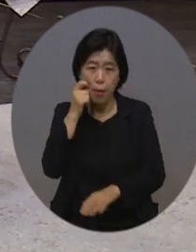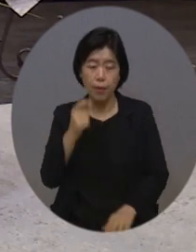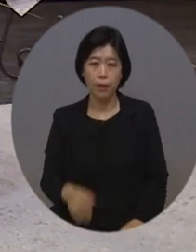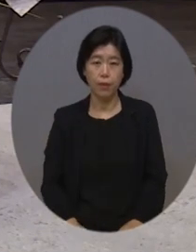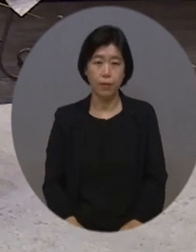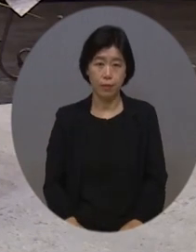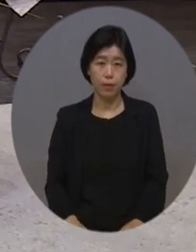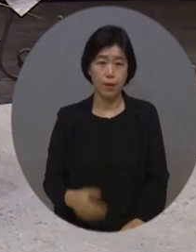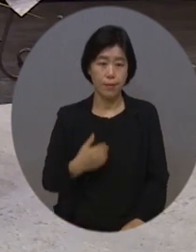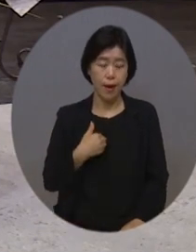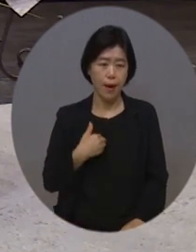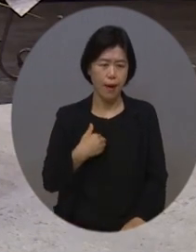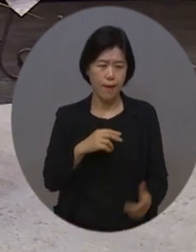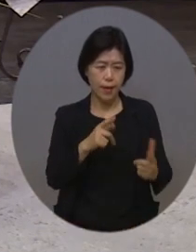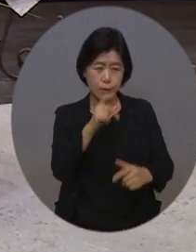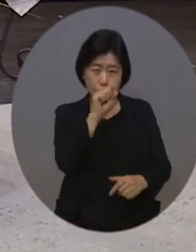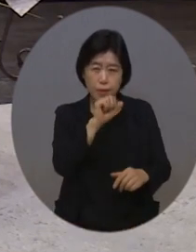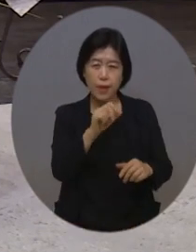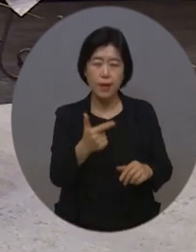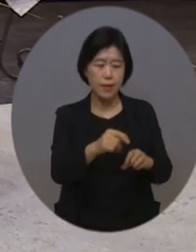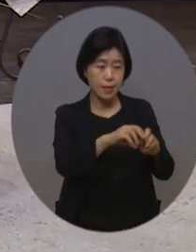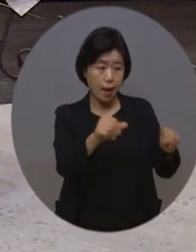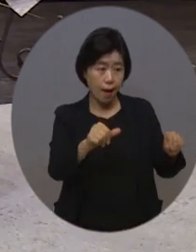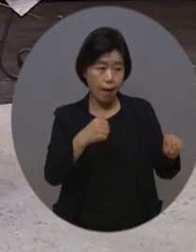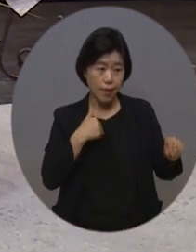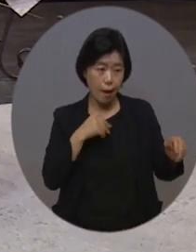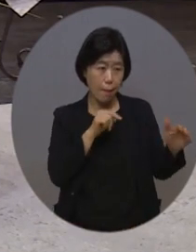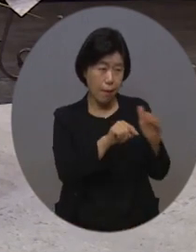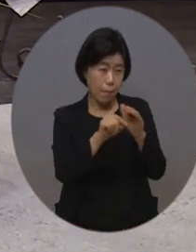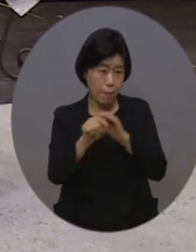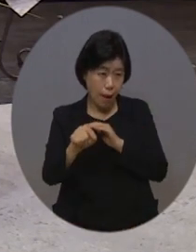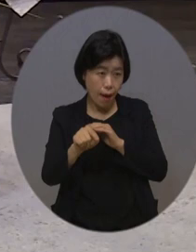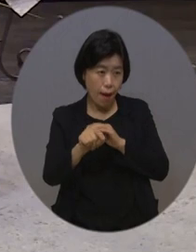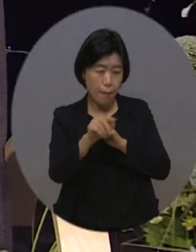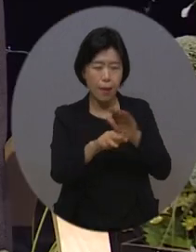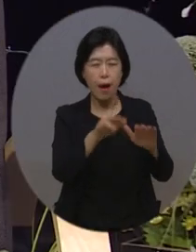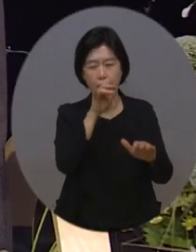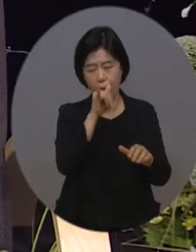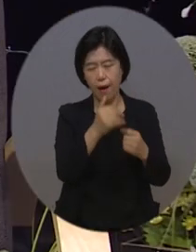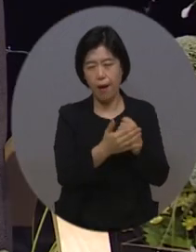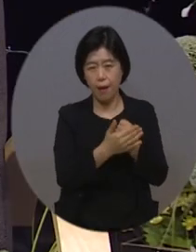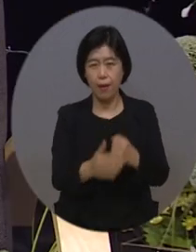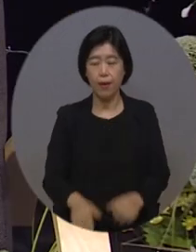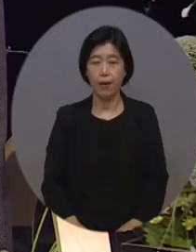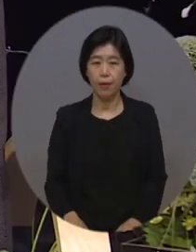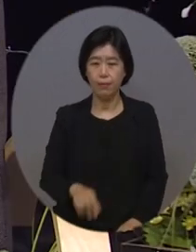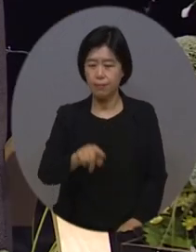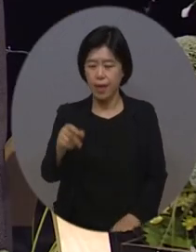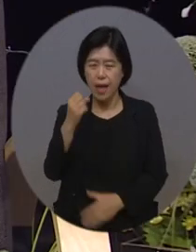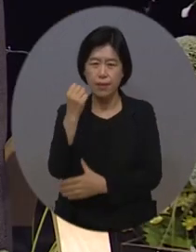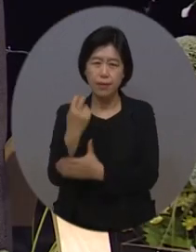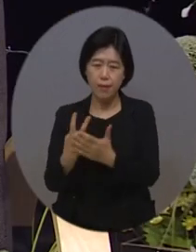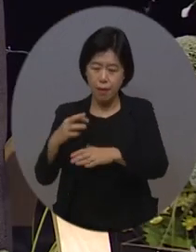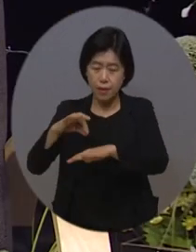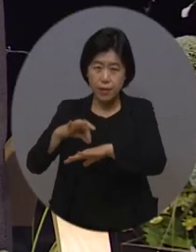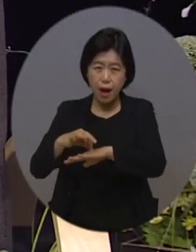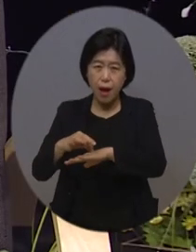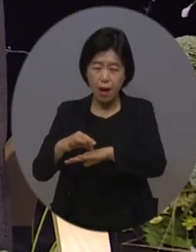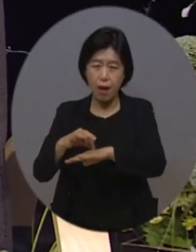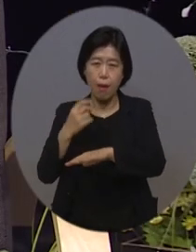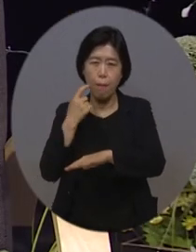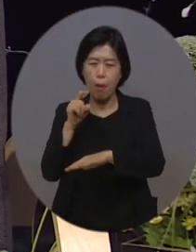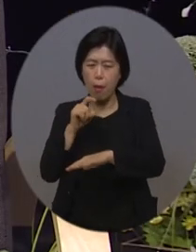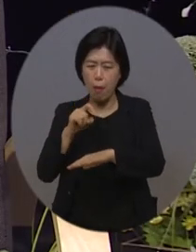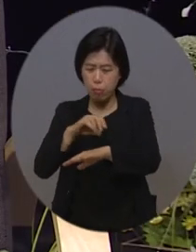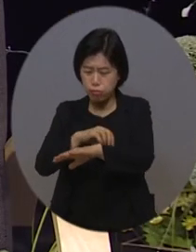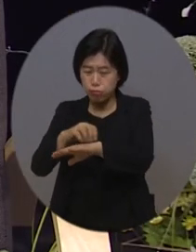내가 금단의 땅을 쏘다니며 금쪽 같은 시간을 빼먹은 탓이다. 그들의 썩은 살과 고름이 밤낮을